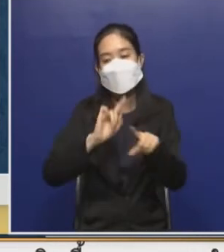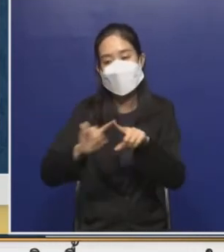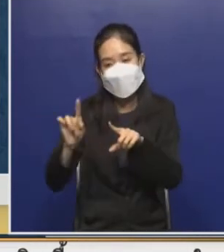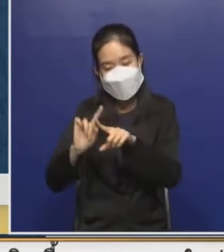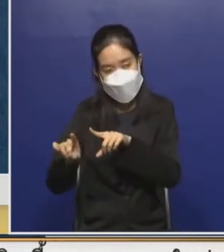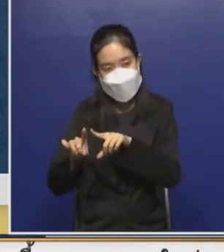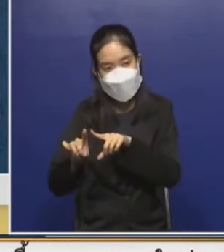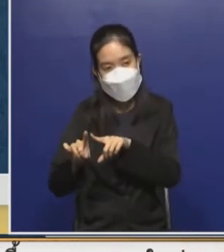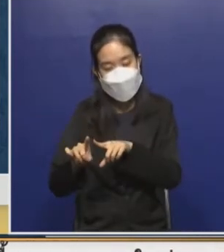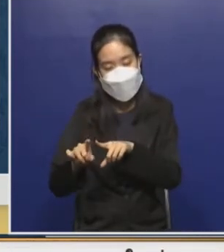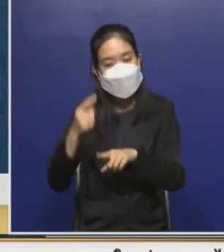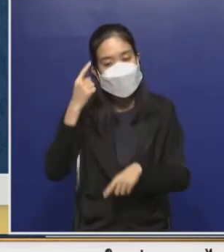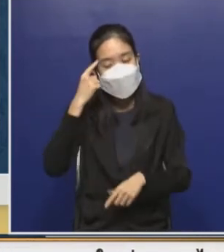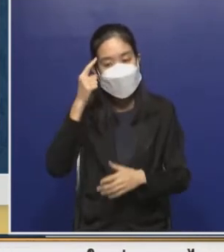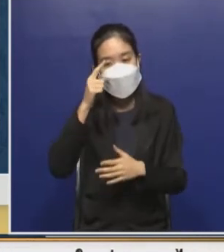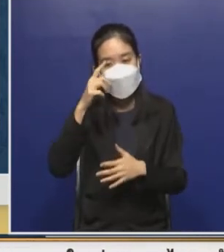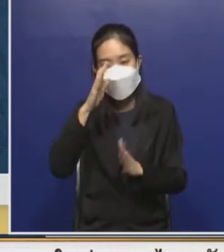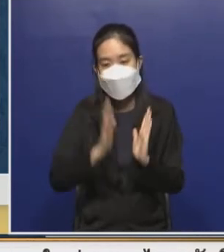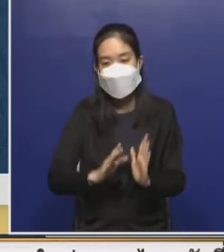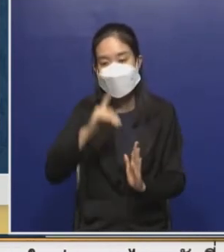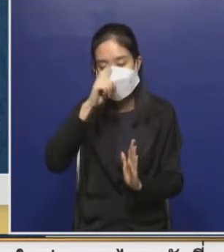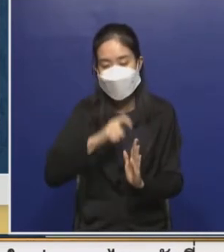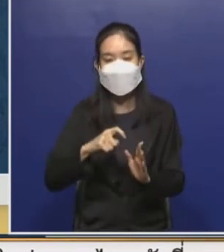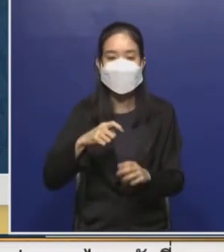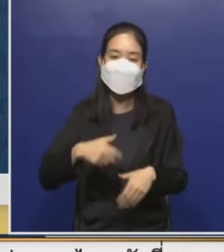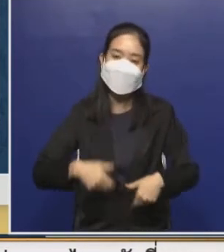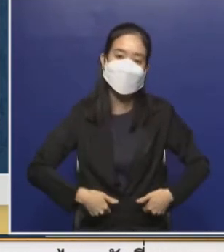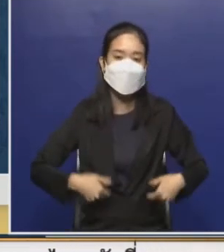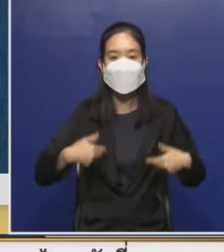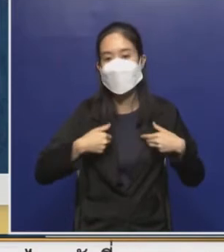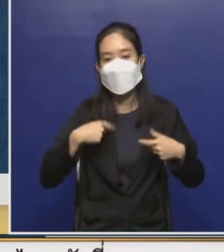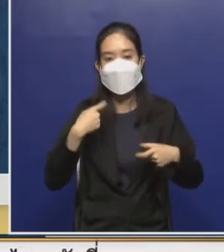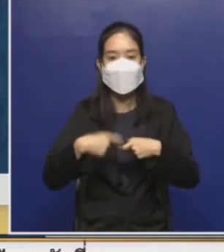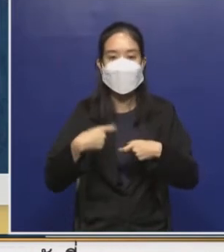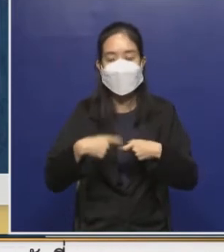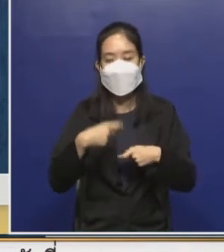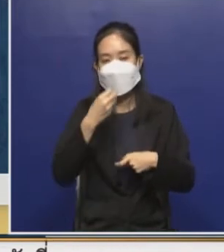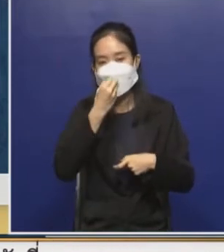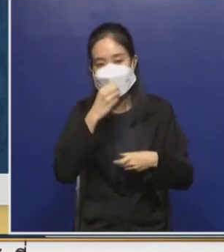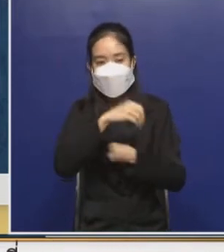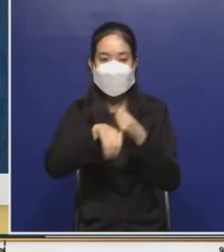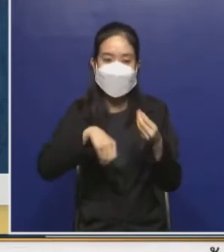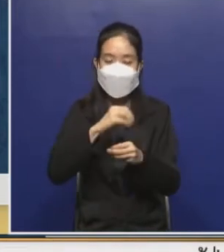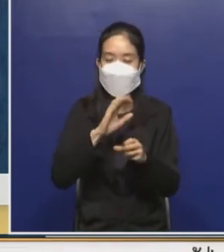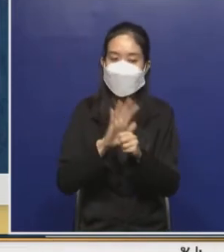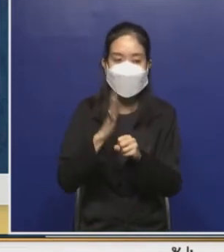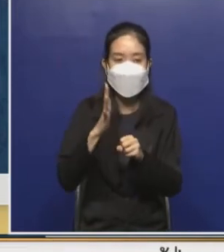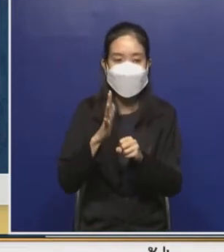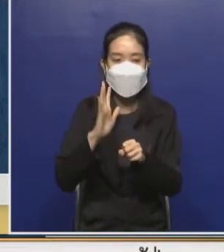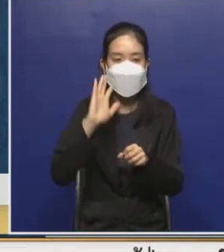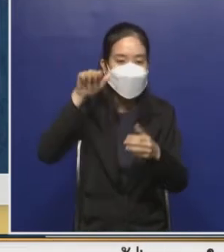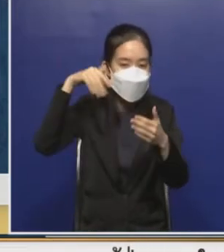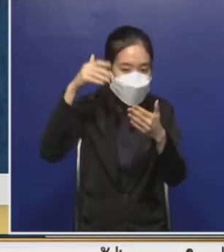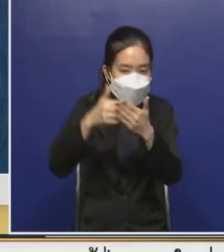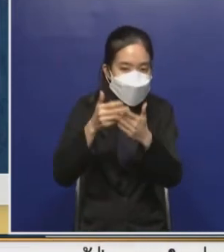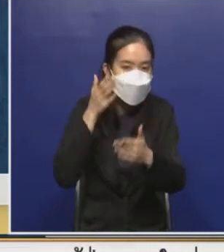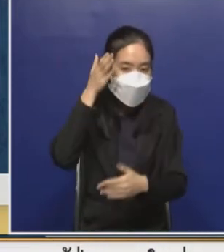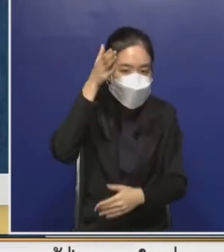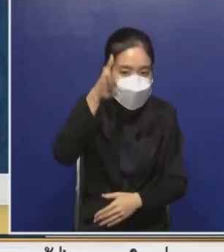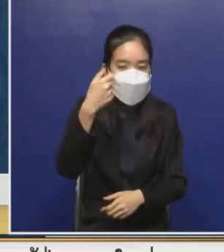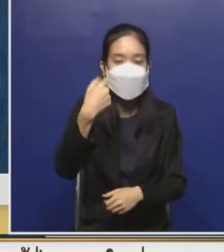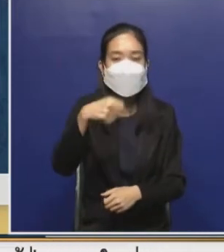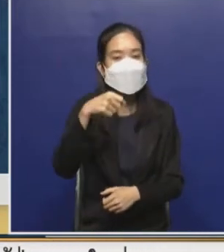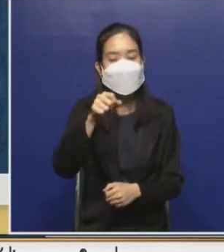คนไยจะมีสภาพชีวิตที่ยากลำบากอย่างน้อยไปอีก 10 ถึ 15 ปีจากนี้ไป